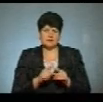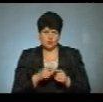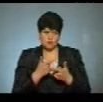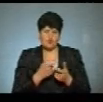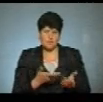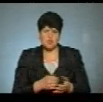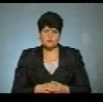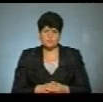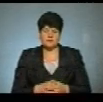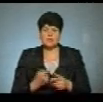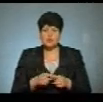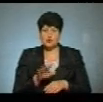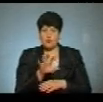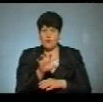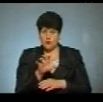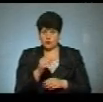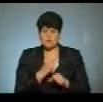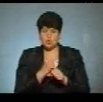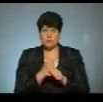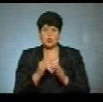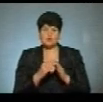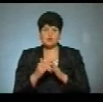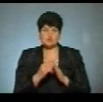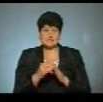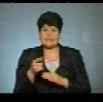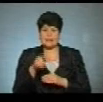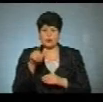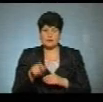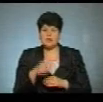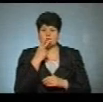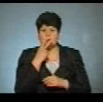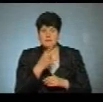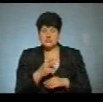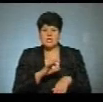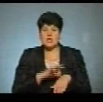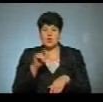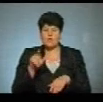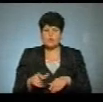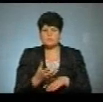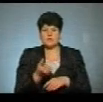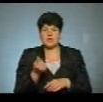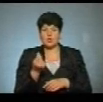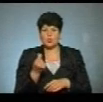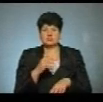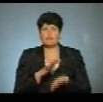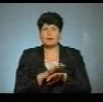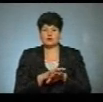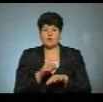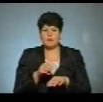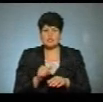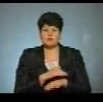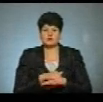інформацію. На цьому фото, яке зробили сусіди тернополянина, ви бачите, як хворий знімає гроші з банкомата на